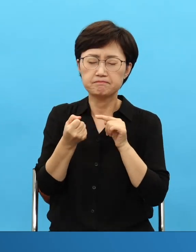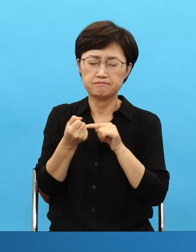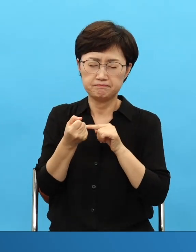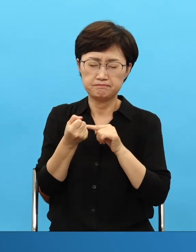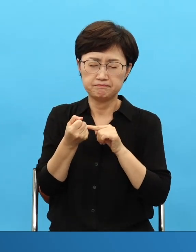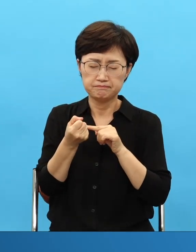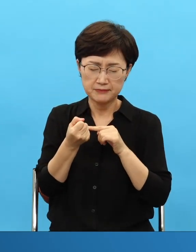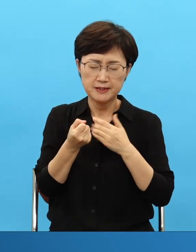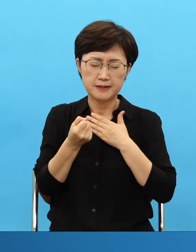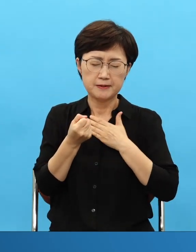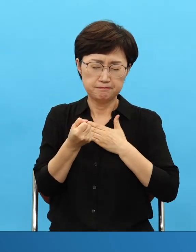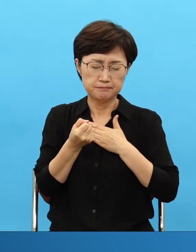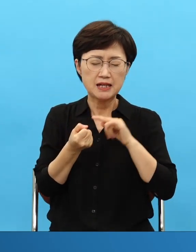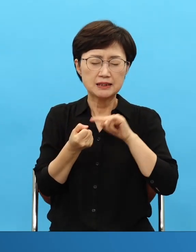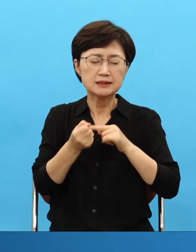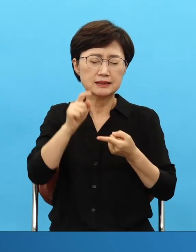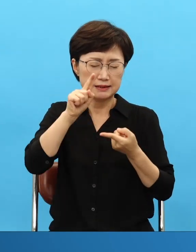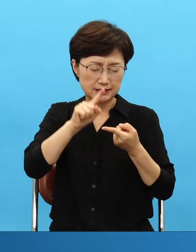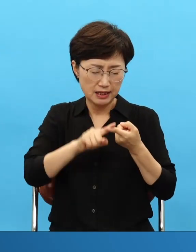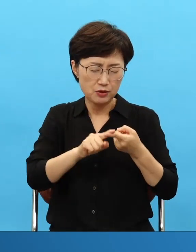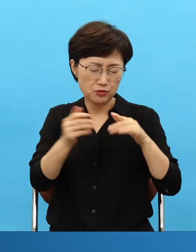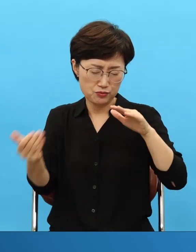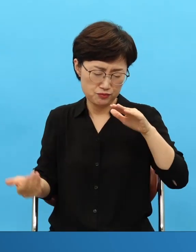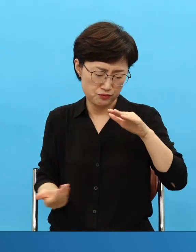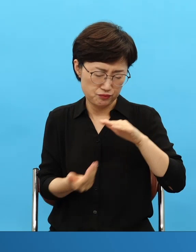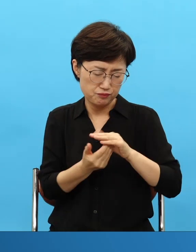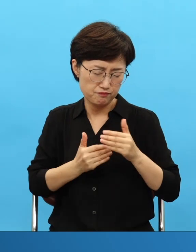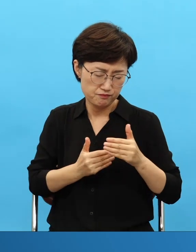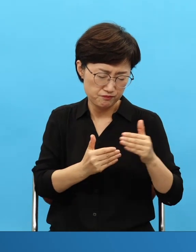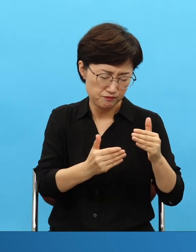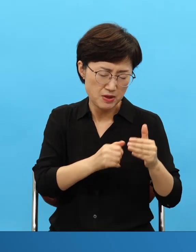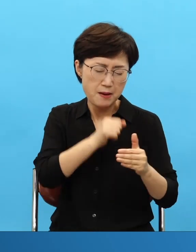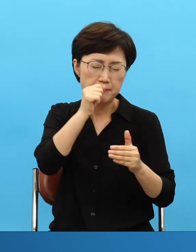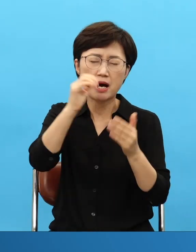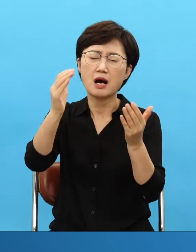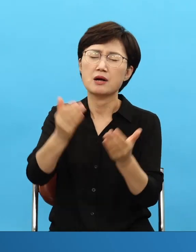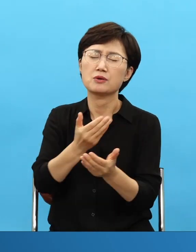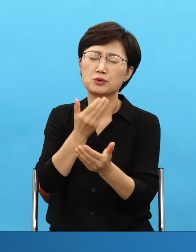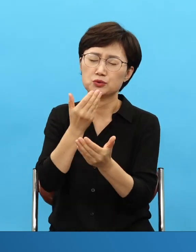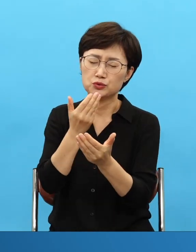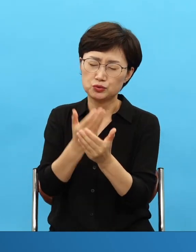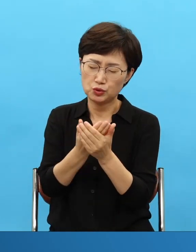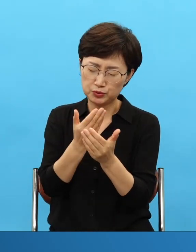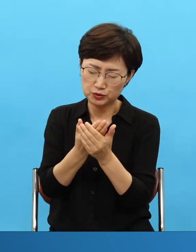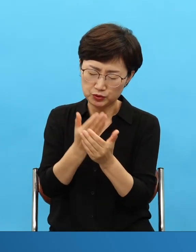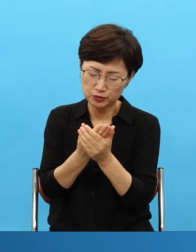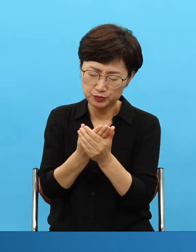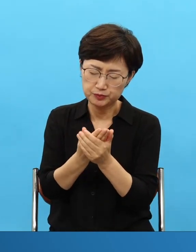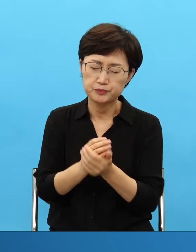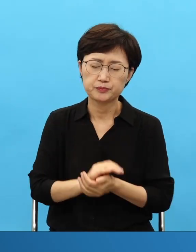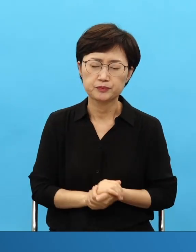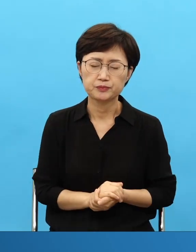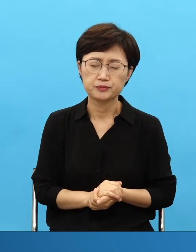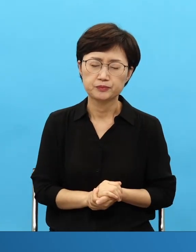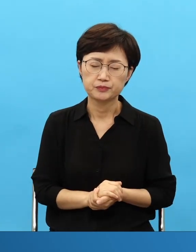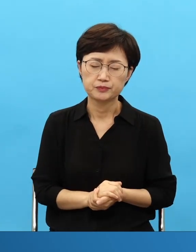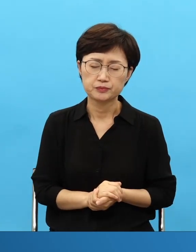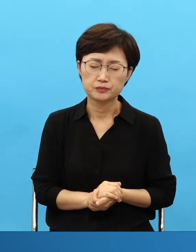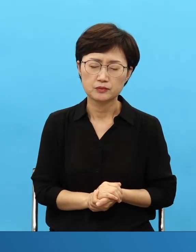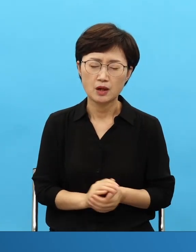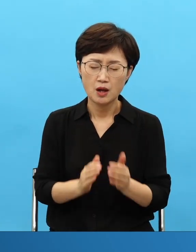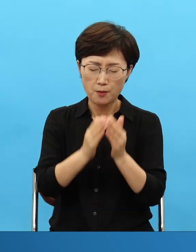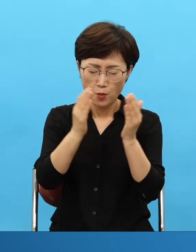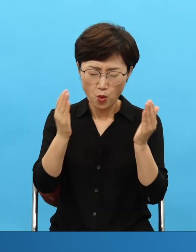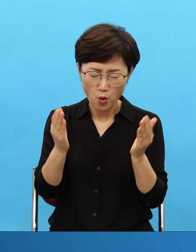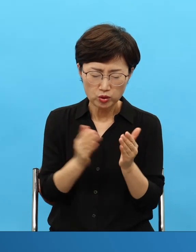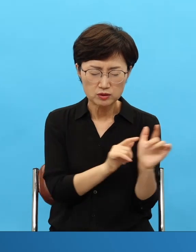현장에서 그대로 준행되어지게 하여 주옵소서. May we follow the word you have given us in the field you have entrusted to us. 이 모든